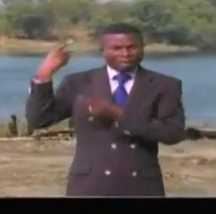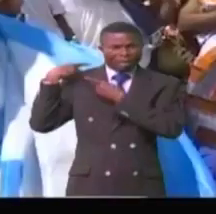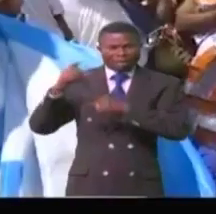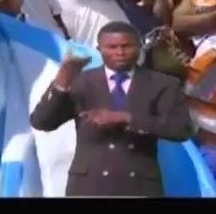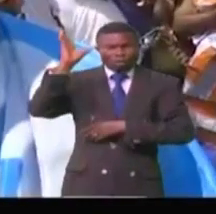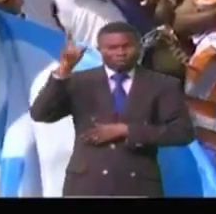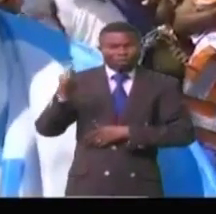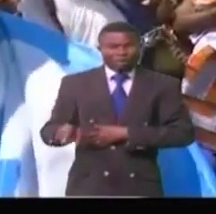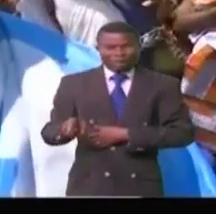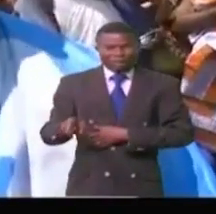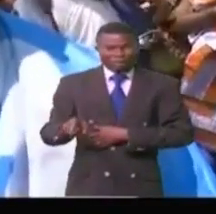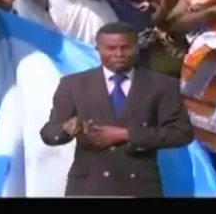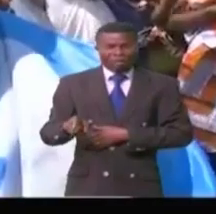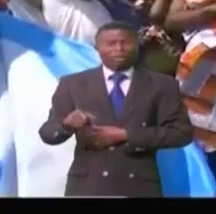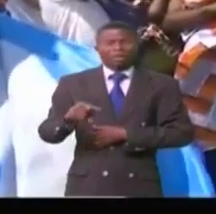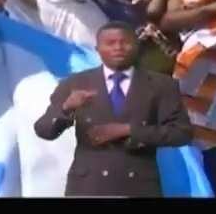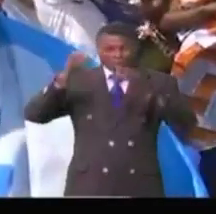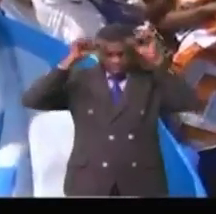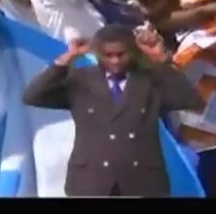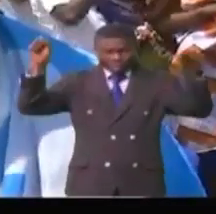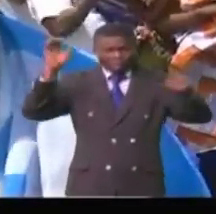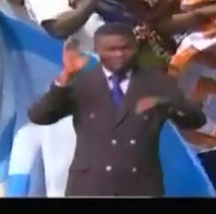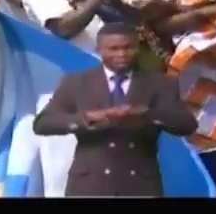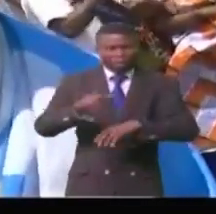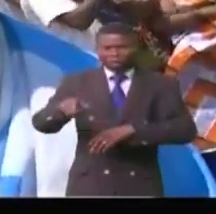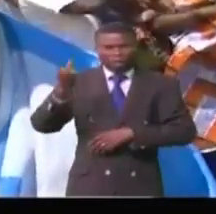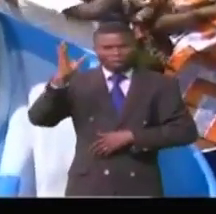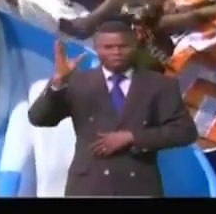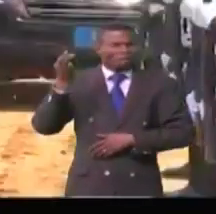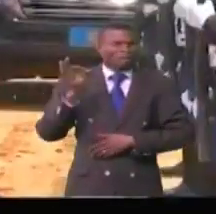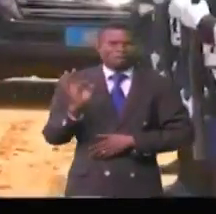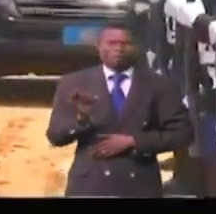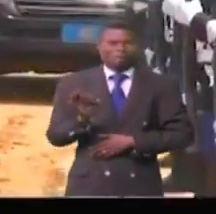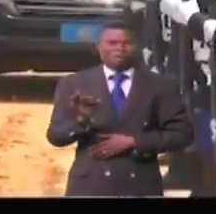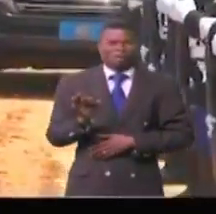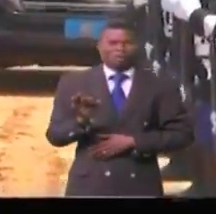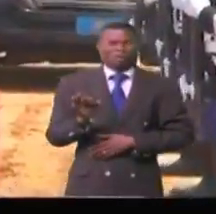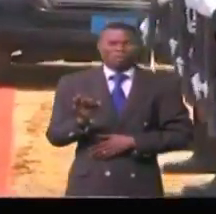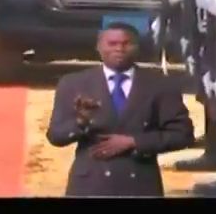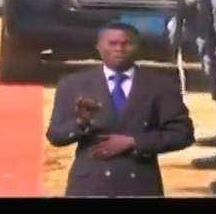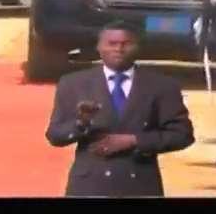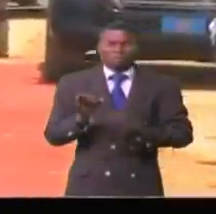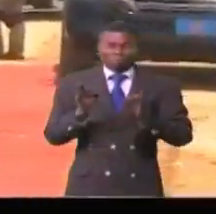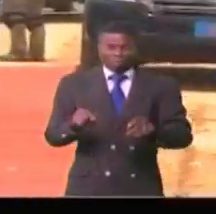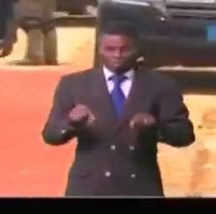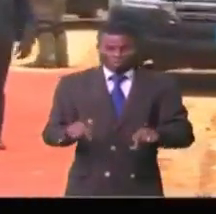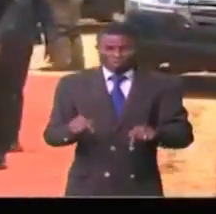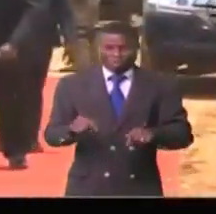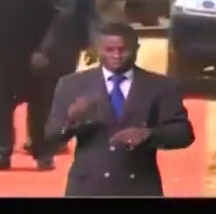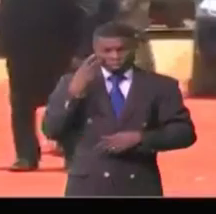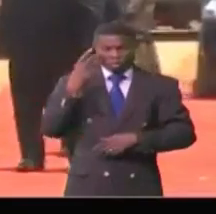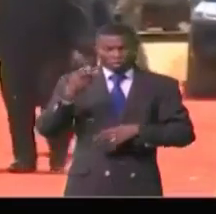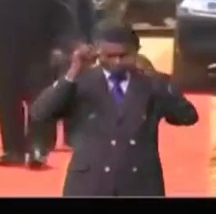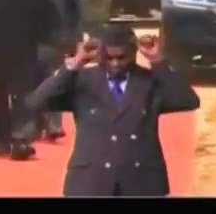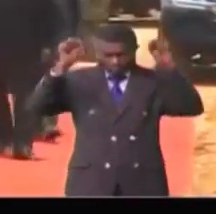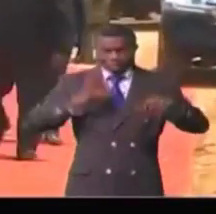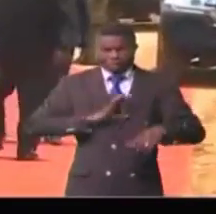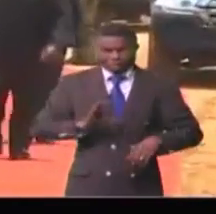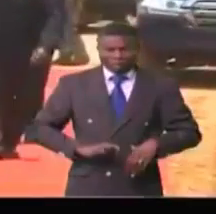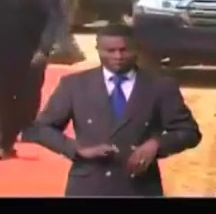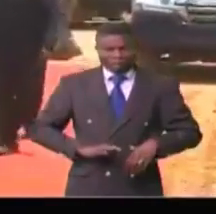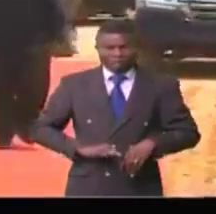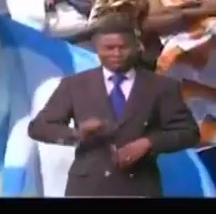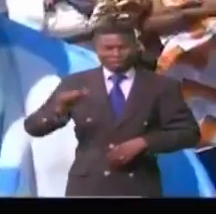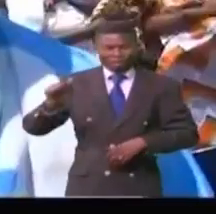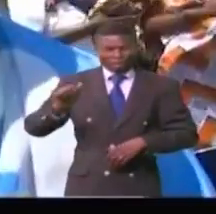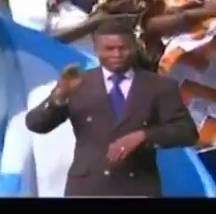est Kasenga, nous n'avons jamais vu un président descendre dans notre territoire, dans notre terre. Mais aujourd'hui, on voit le président Fatshi Béton.